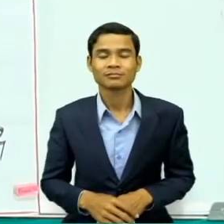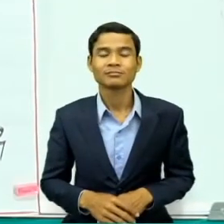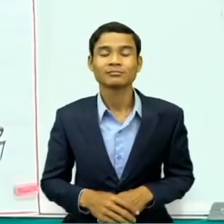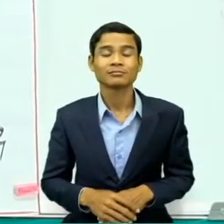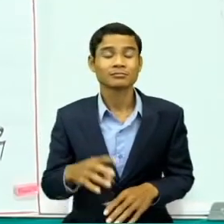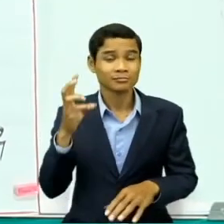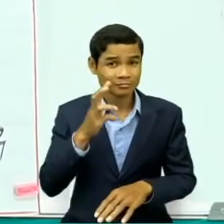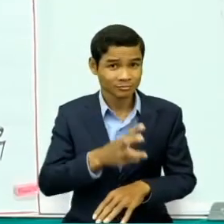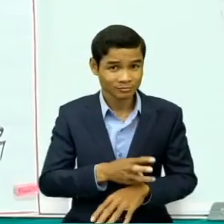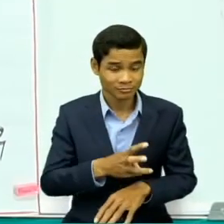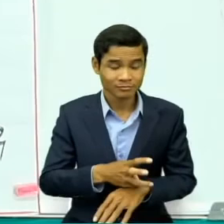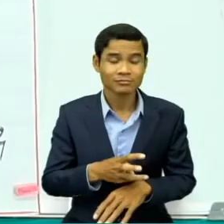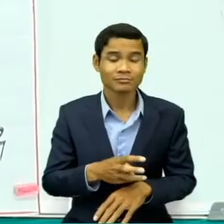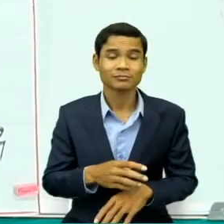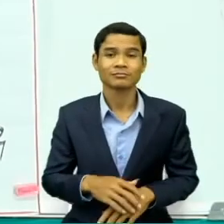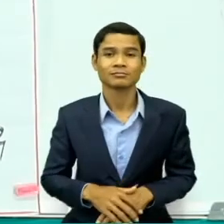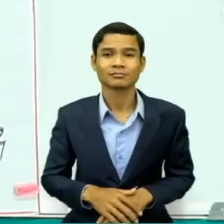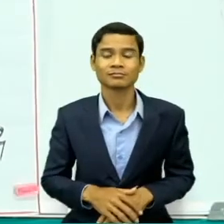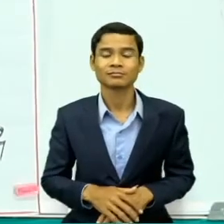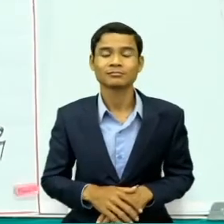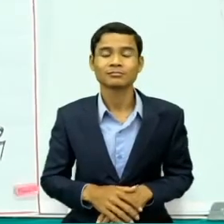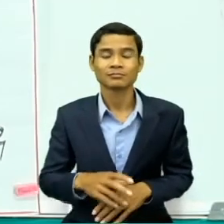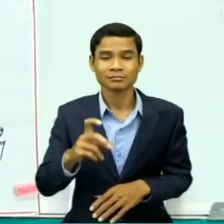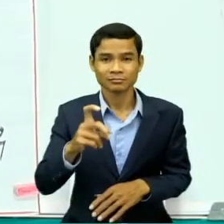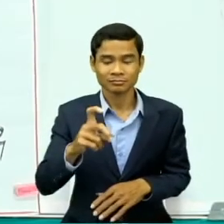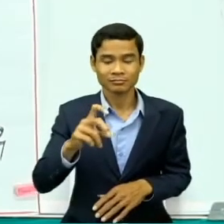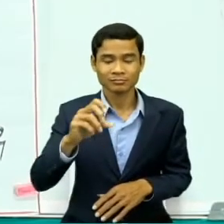phlên nô plok phyak prœt